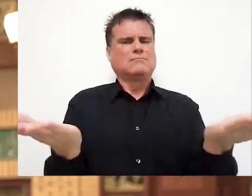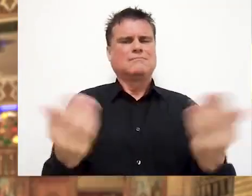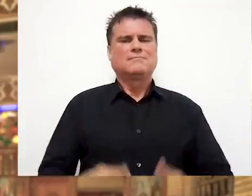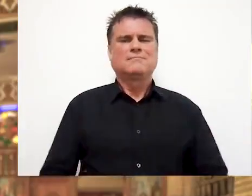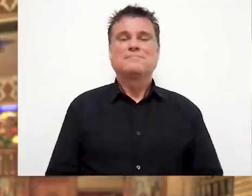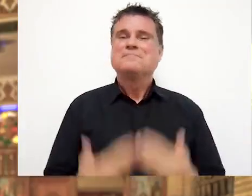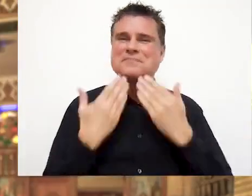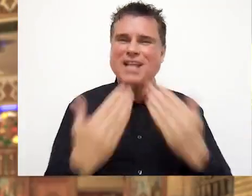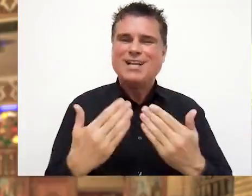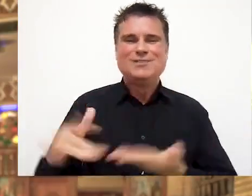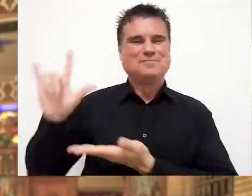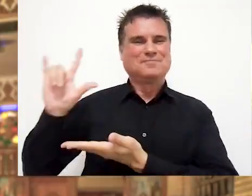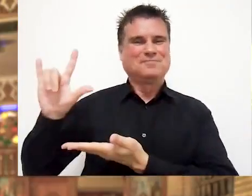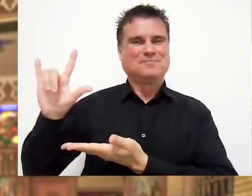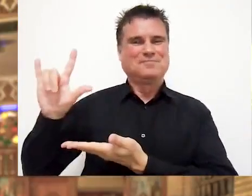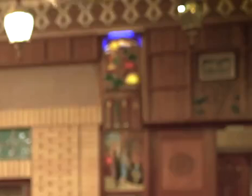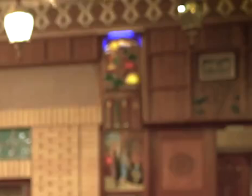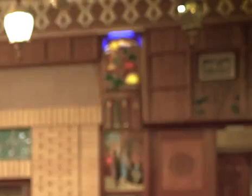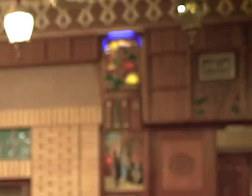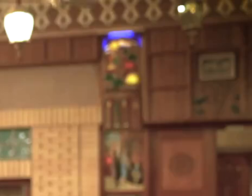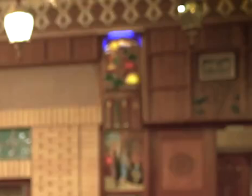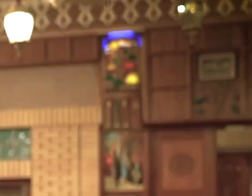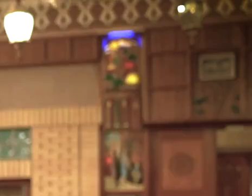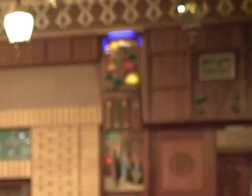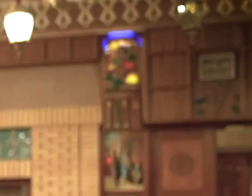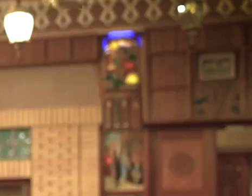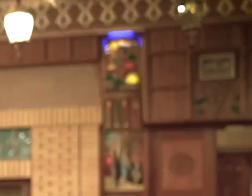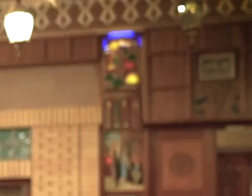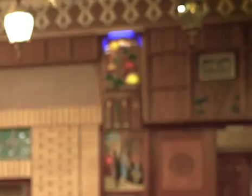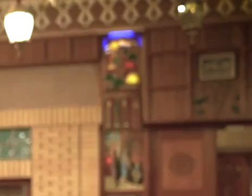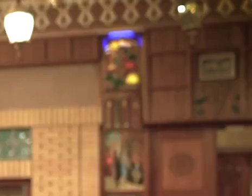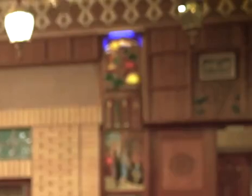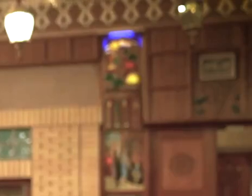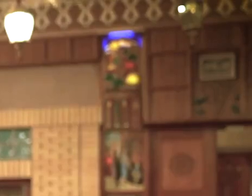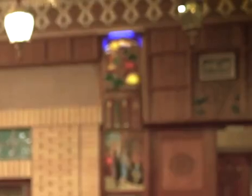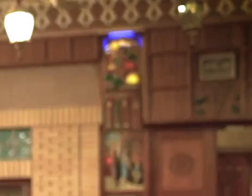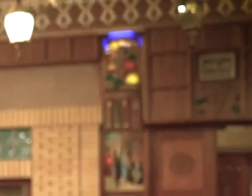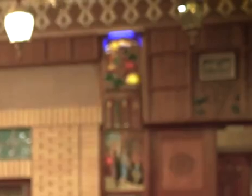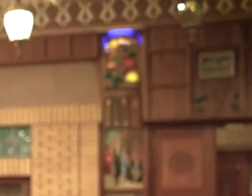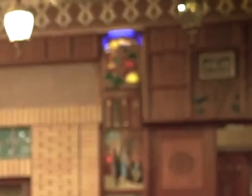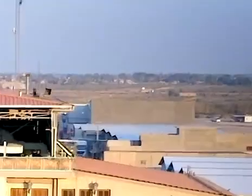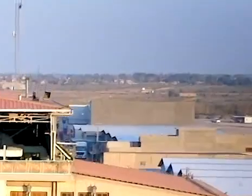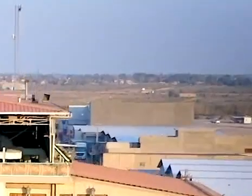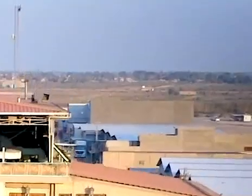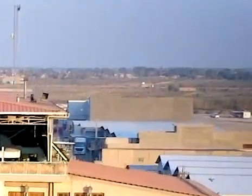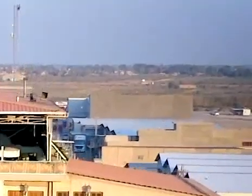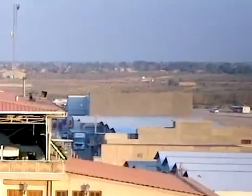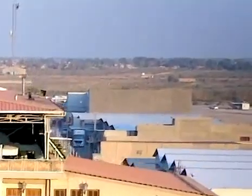قادرون على فعل أي شيء. شكراً جزيلاً وأحبكم جميعاً.